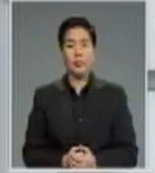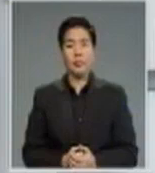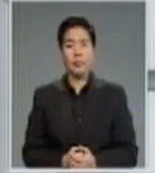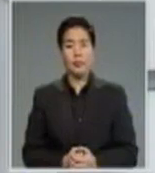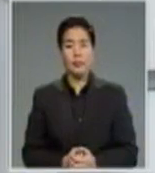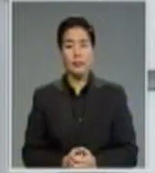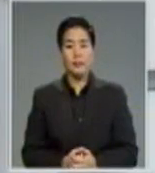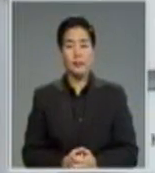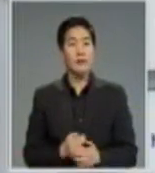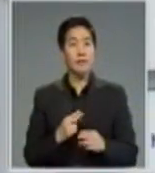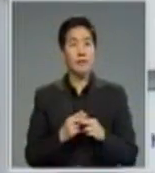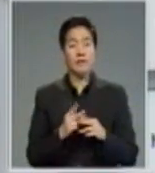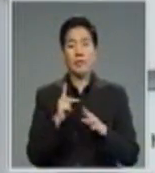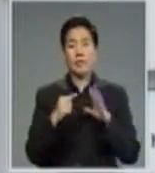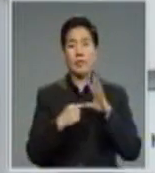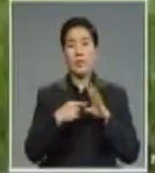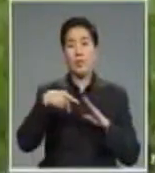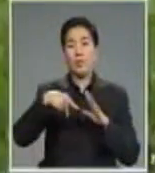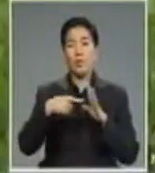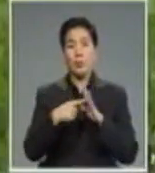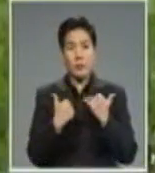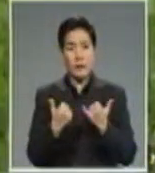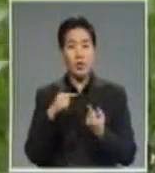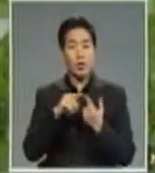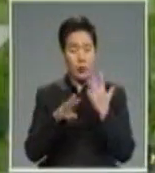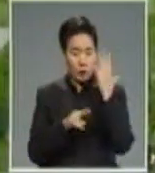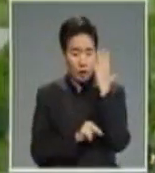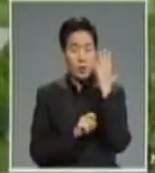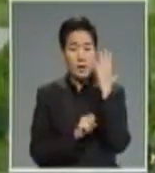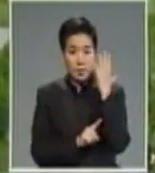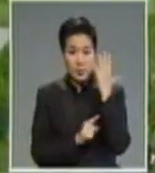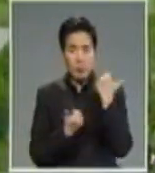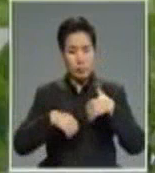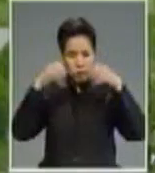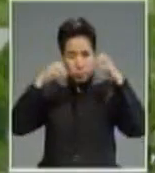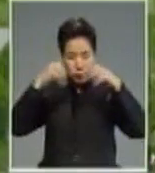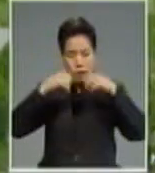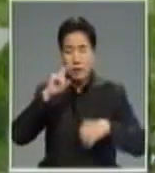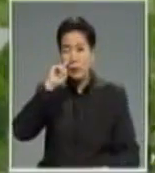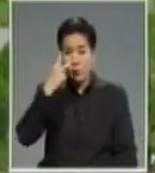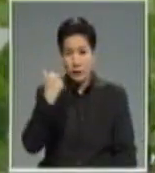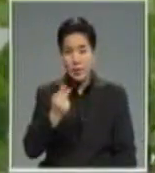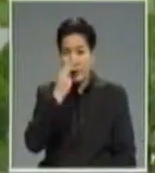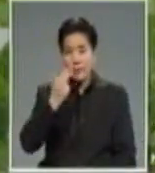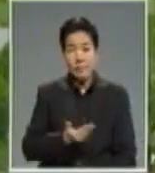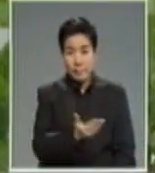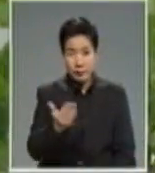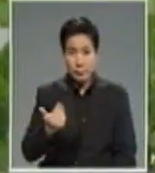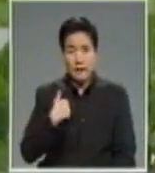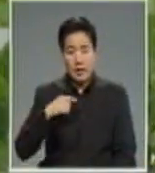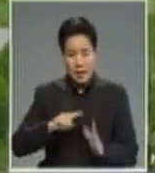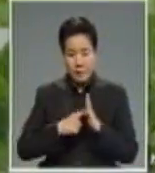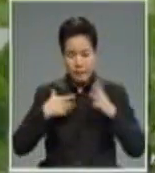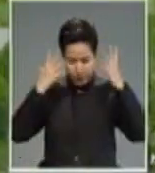ขอบคุณคุณกัมพูคุณรัชนีค่ะที่จังหวัดนครศรีธรรมราชวันนี้นะคะฝนเริ่มตกหนักลงมาอีกครั้งนะคะจะเห็นว่าตอนนี้ดิฉันก็เริ่มเปียกแ